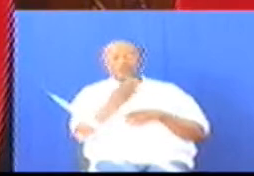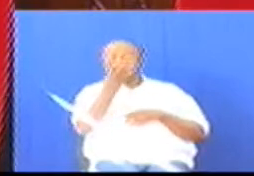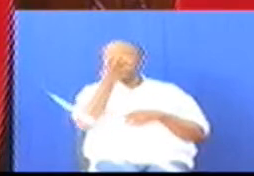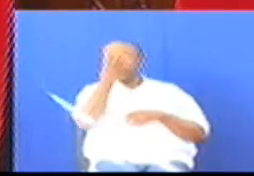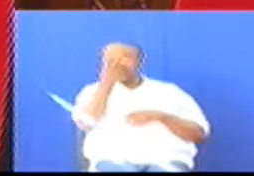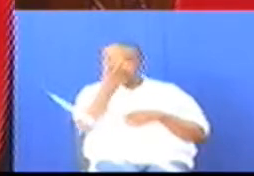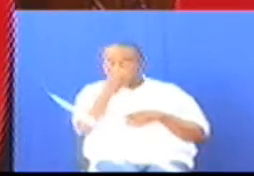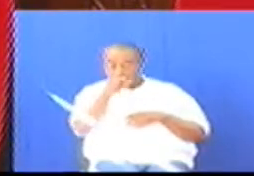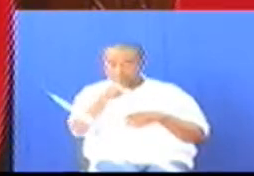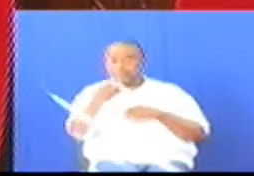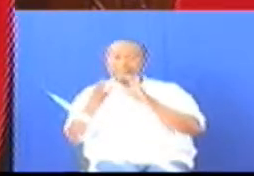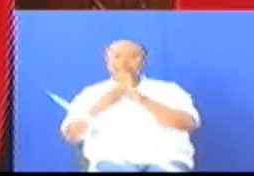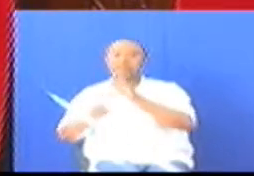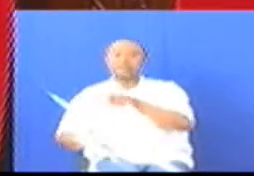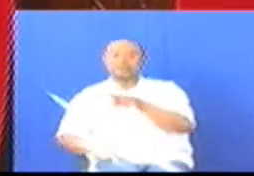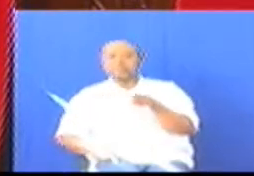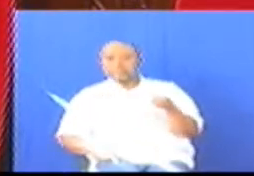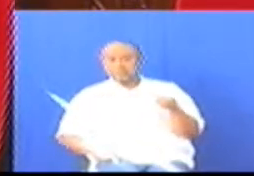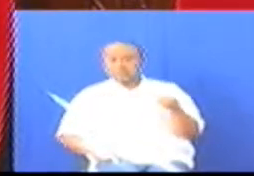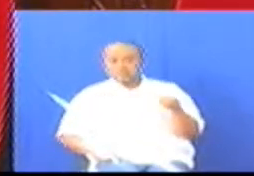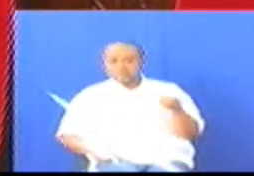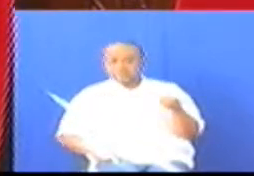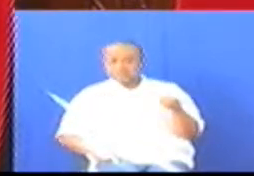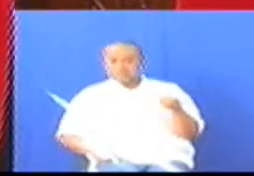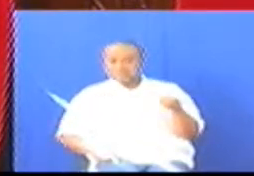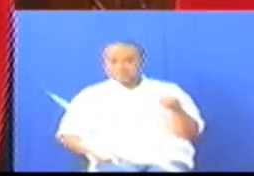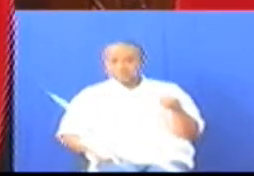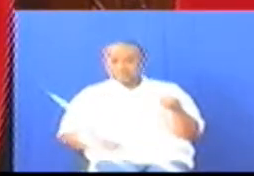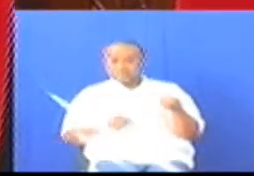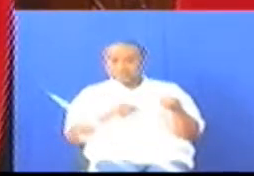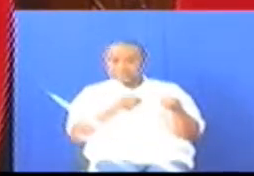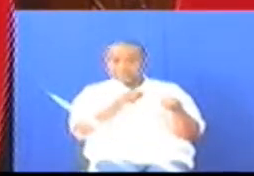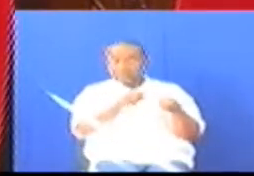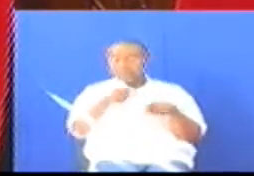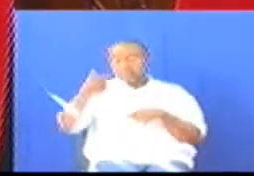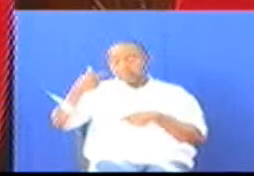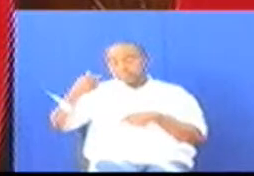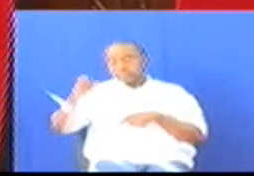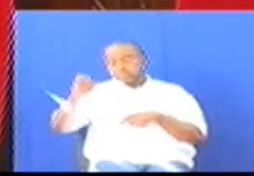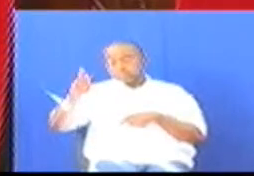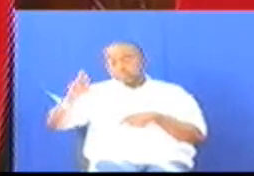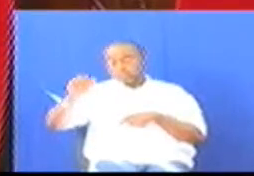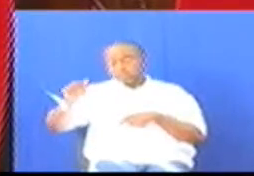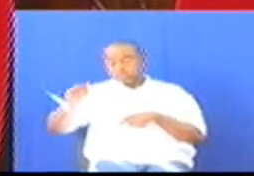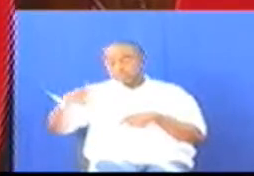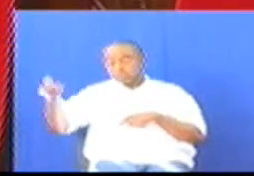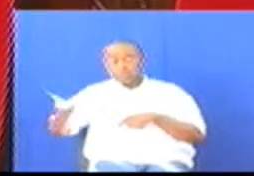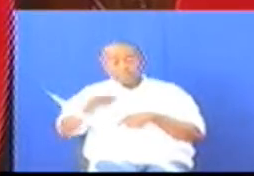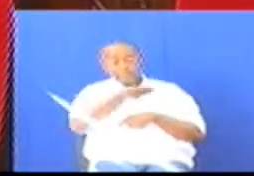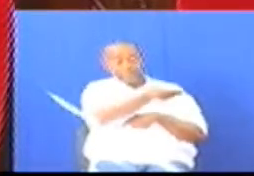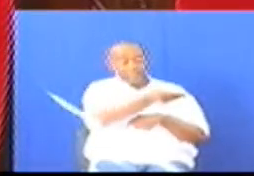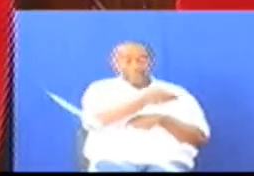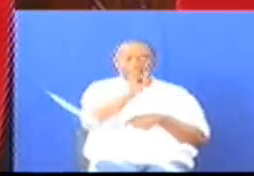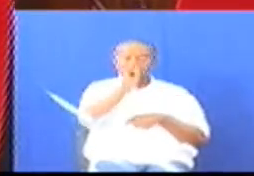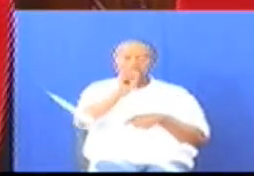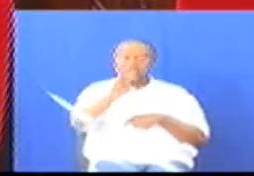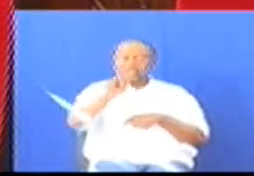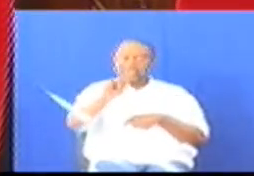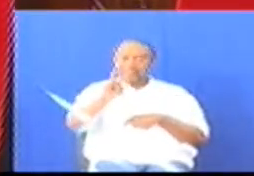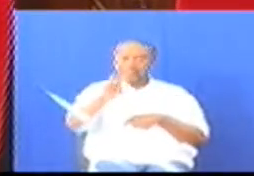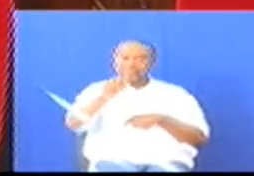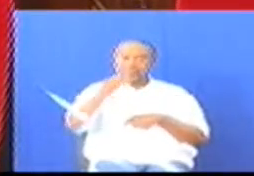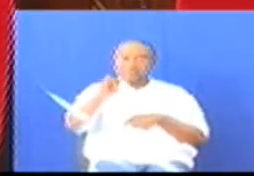3.87 pekee. Na hizi ndo zimekuwa invoice, yani TCRA wameipelekea invoice TTCL ya bili yao